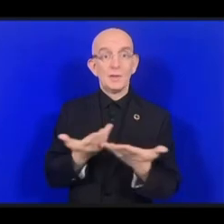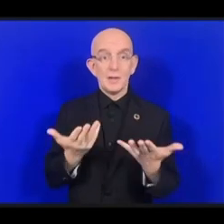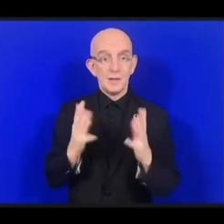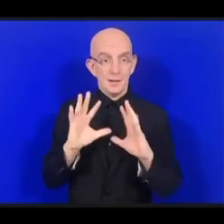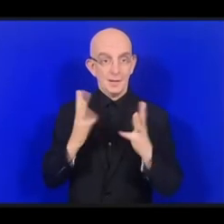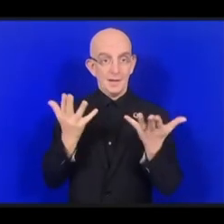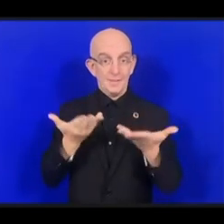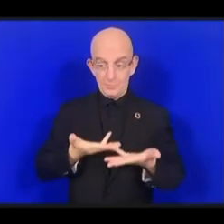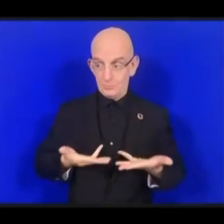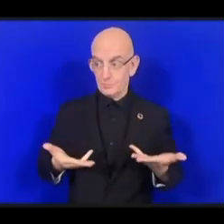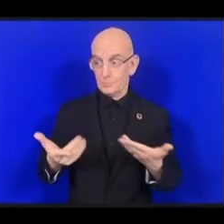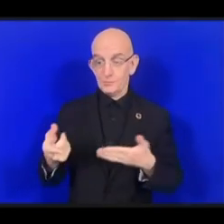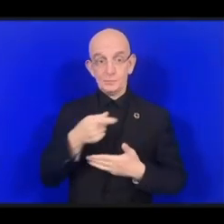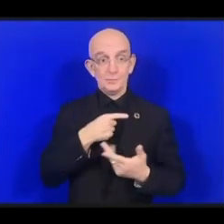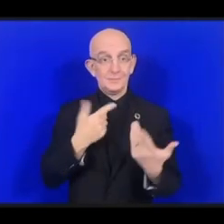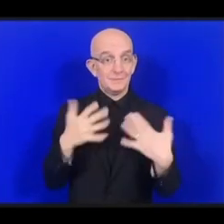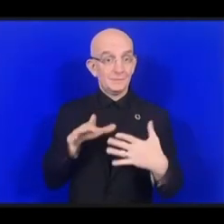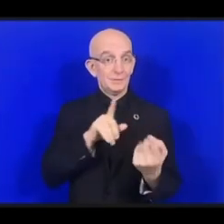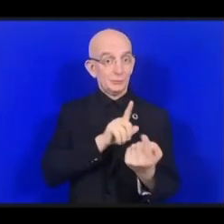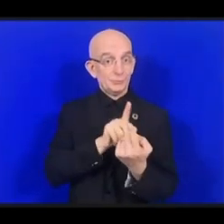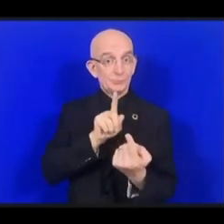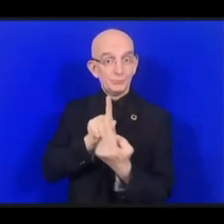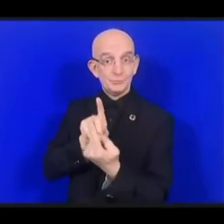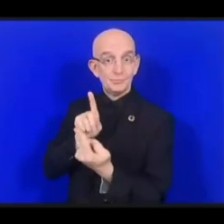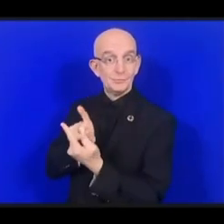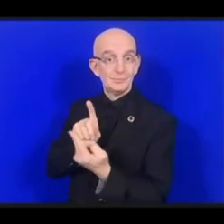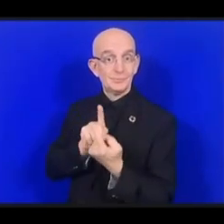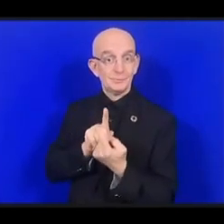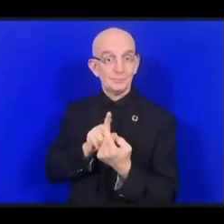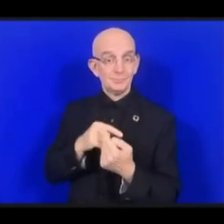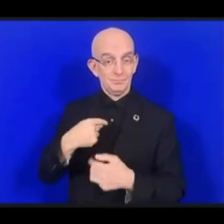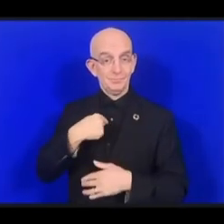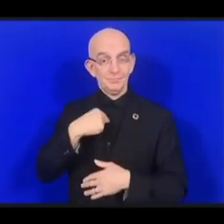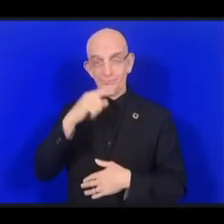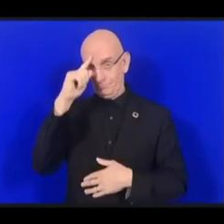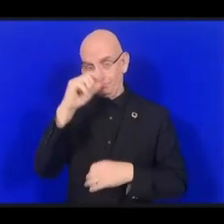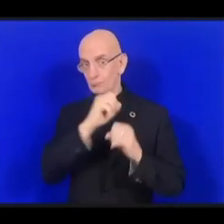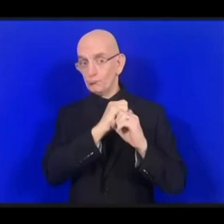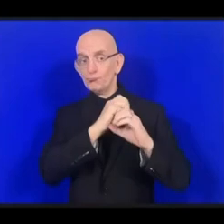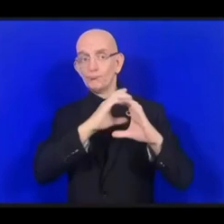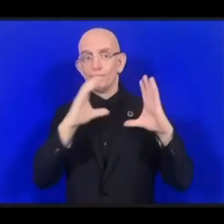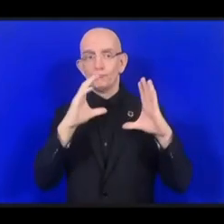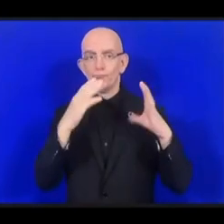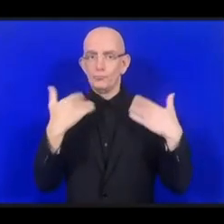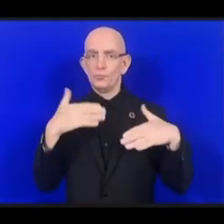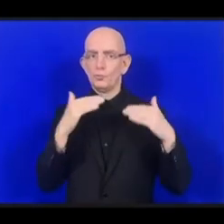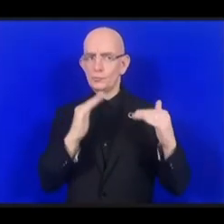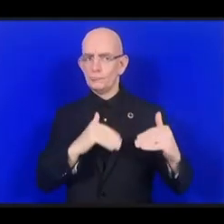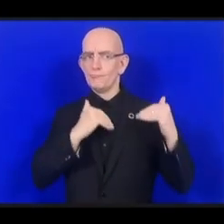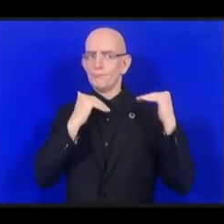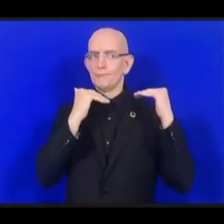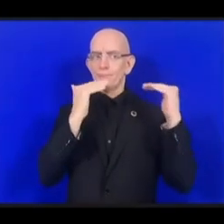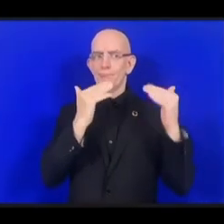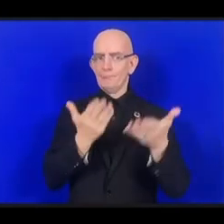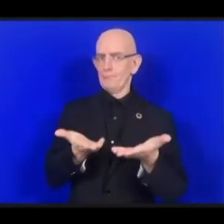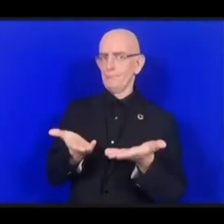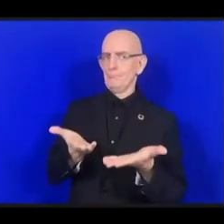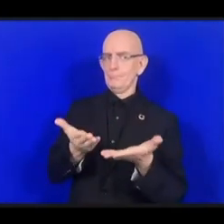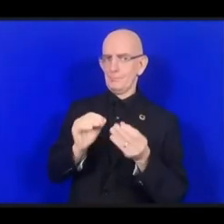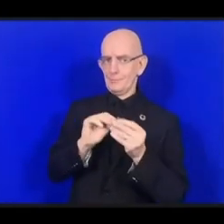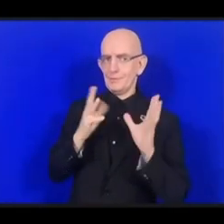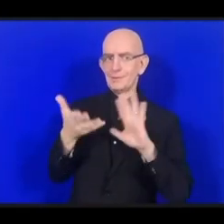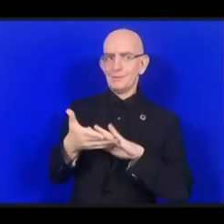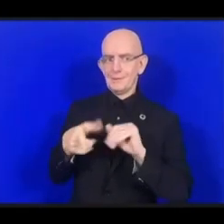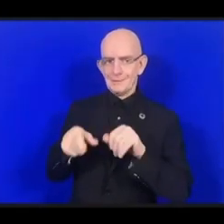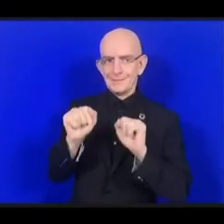の働きに期待しさらなるご発展を願う次第でございますえ本日は国連